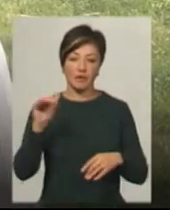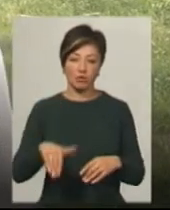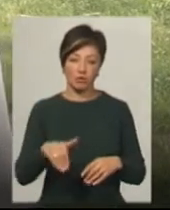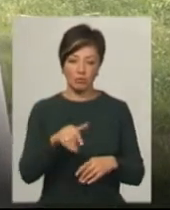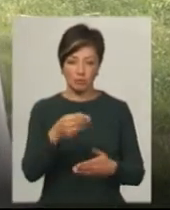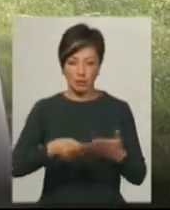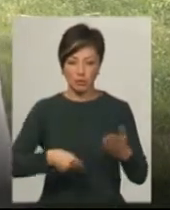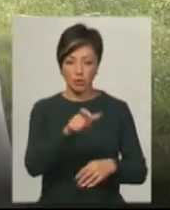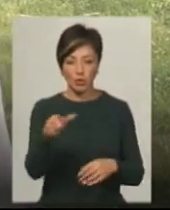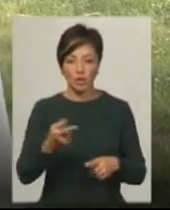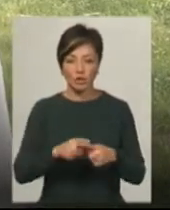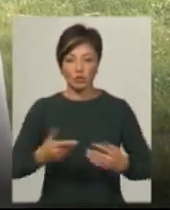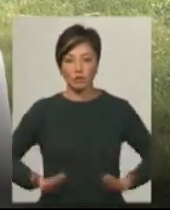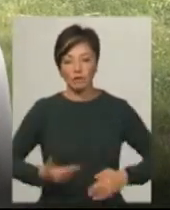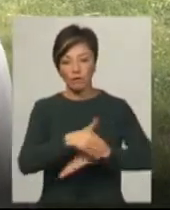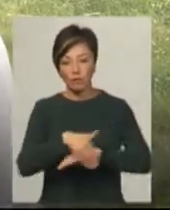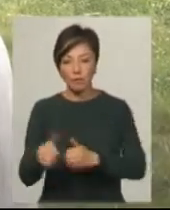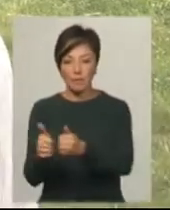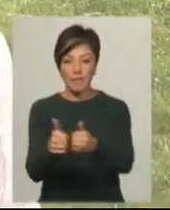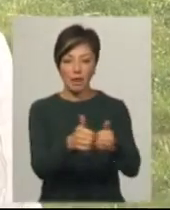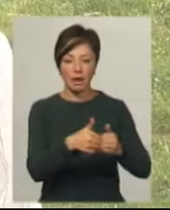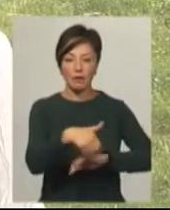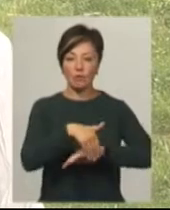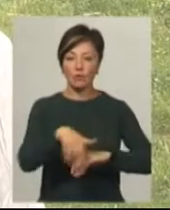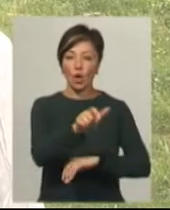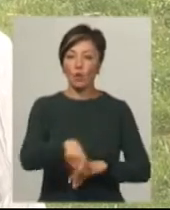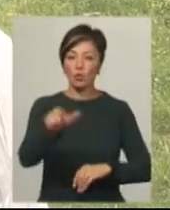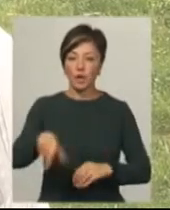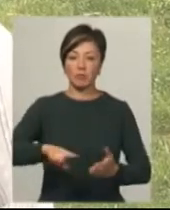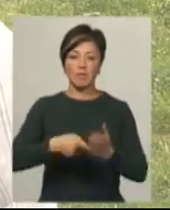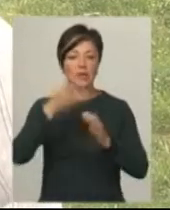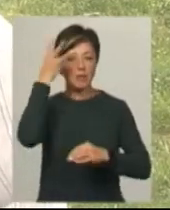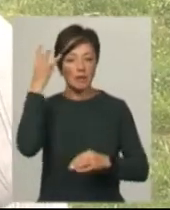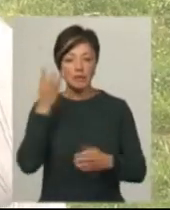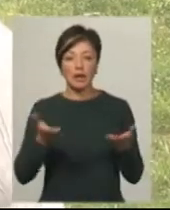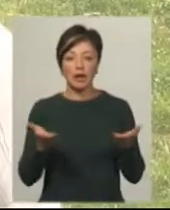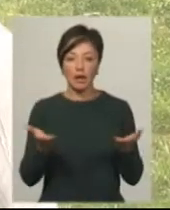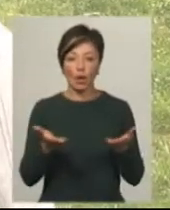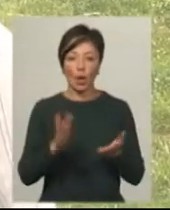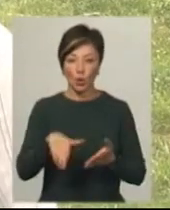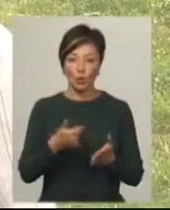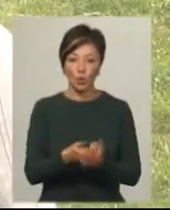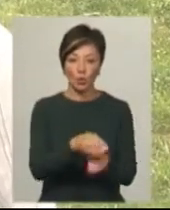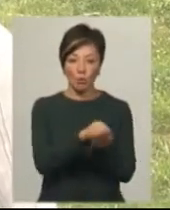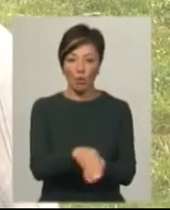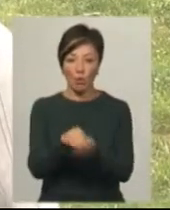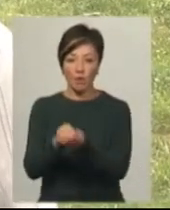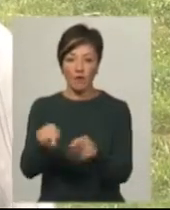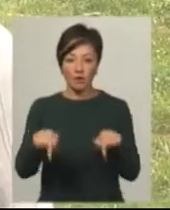які є мешканцями цієї вулиці, прилеглих вулиць, людей, мешканців міста Хмельницького, в котрих досі поховані